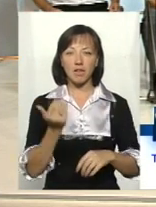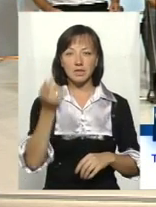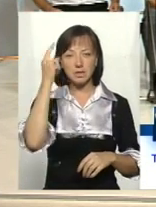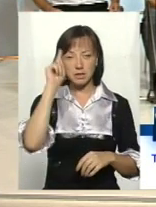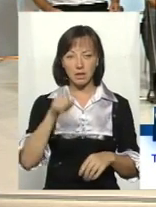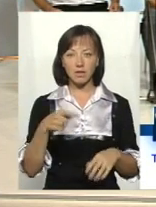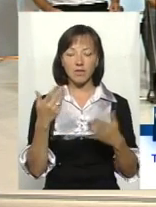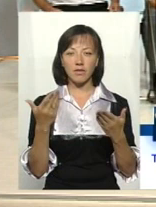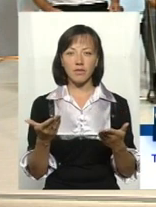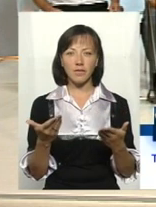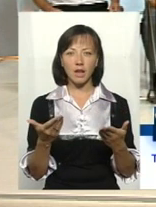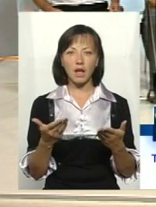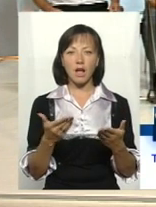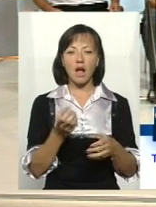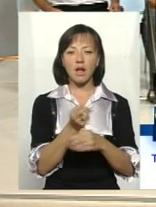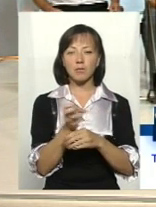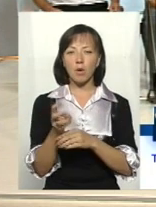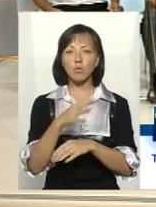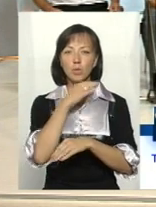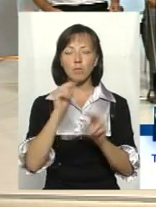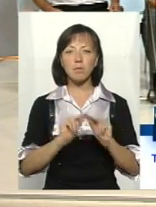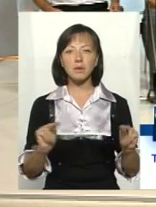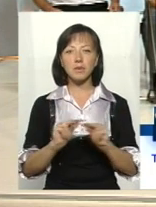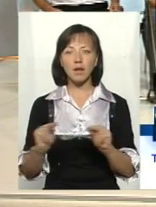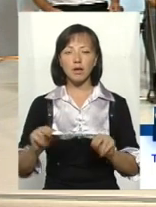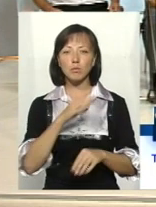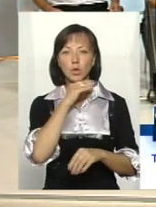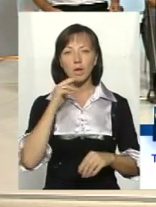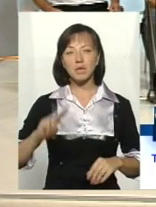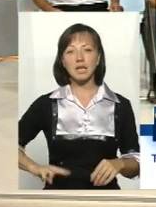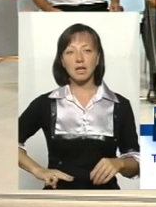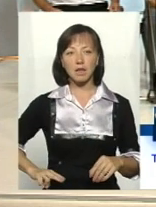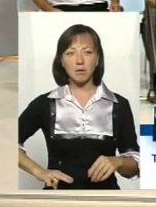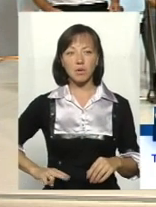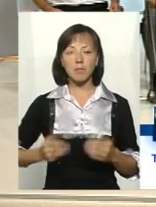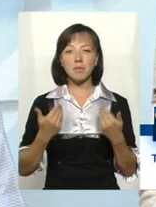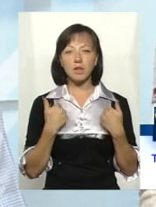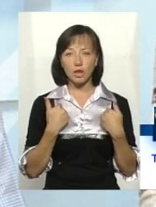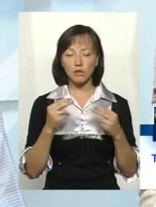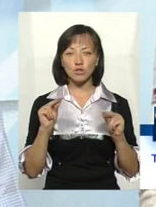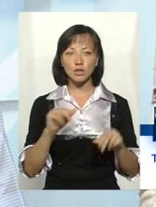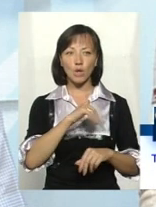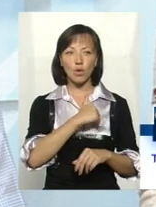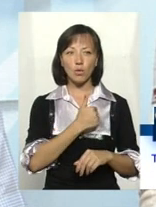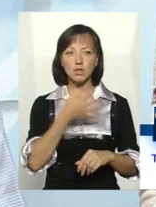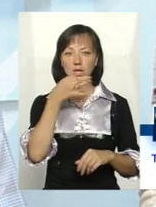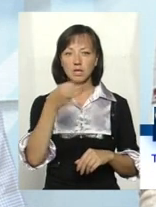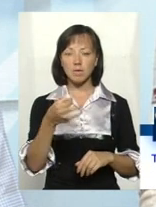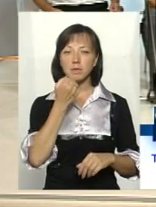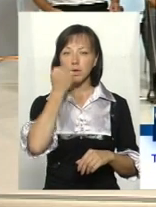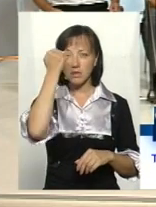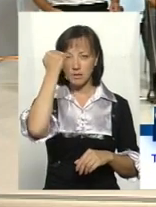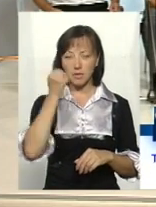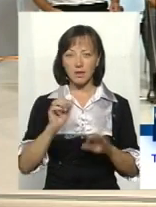вы распрощались со многими преподавателями, со многими директорами. Вы знаете, мне честно хочется сказать вам спасибо,